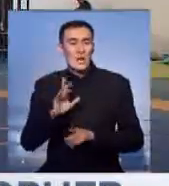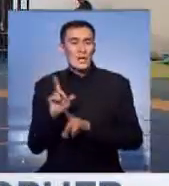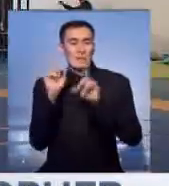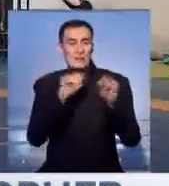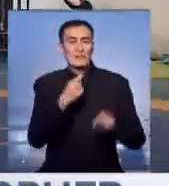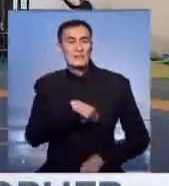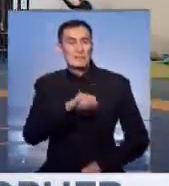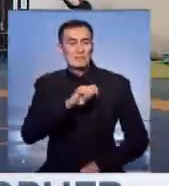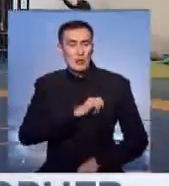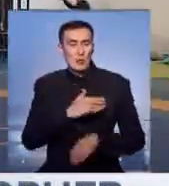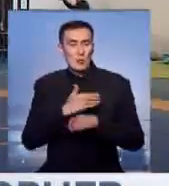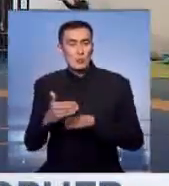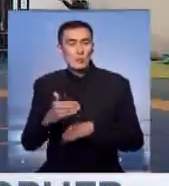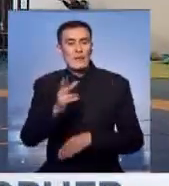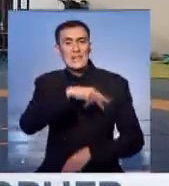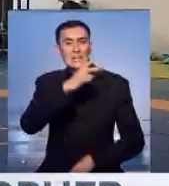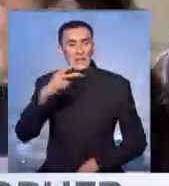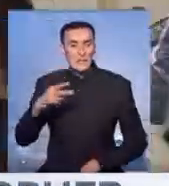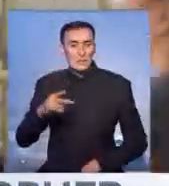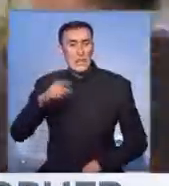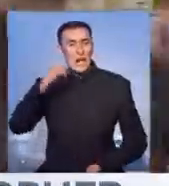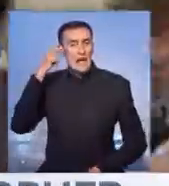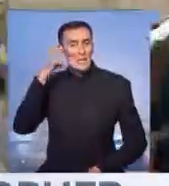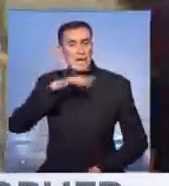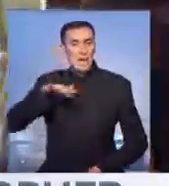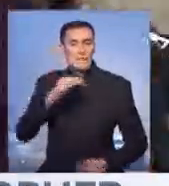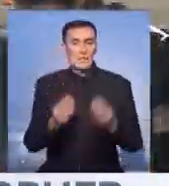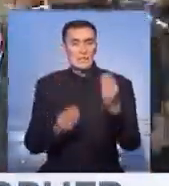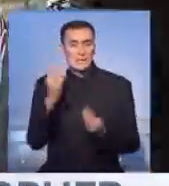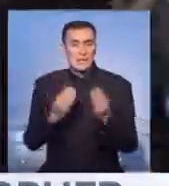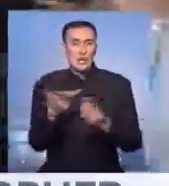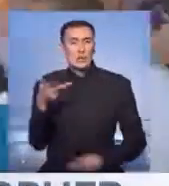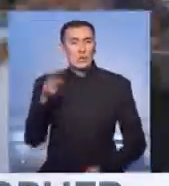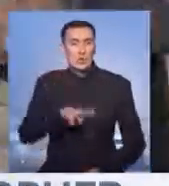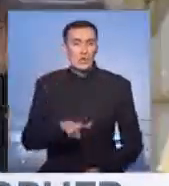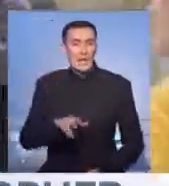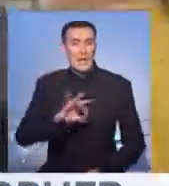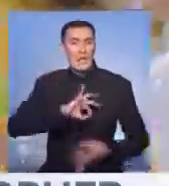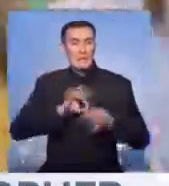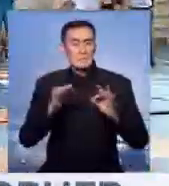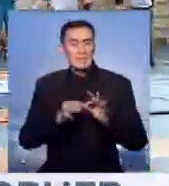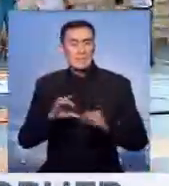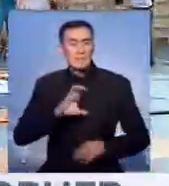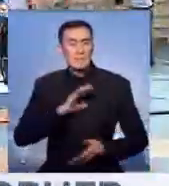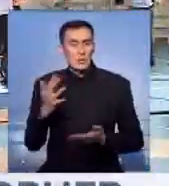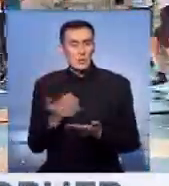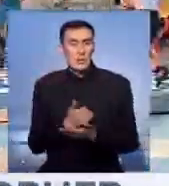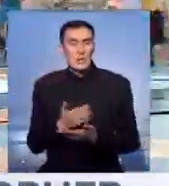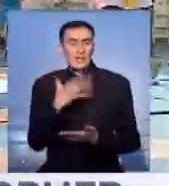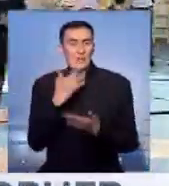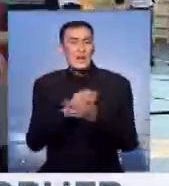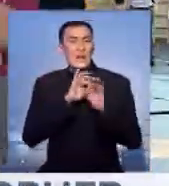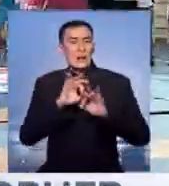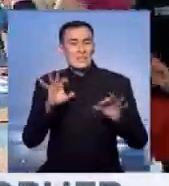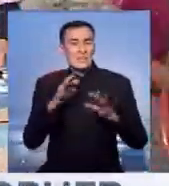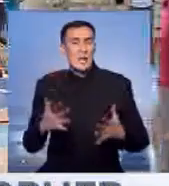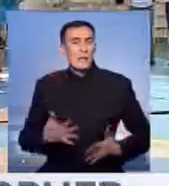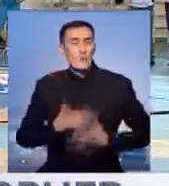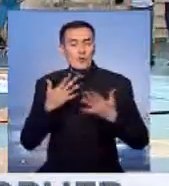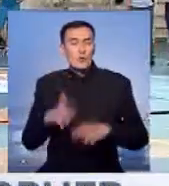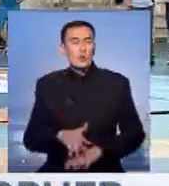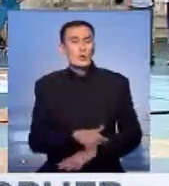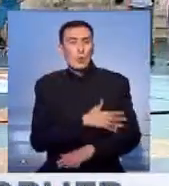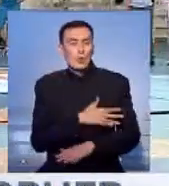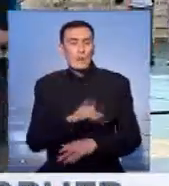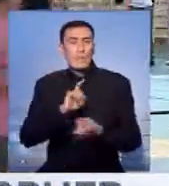в Испанию, затем в Индонезию, на азиатские игры. Трехкратный олимпийский призер не скрывает эмоций, рассказывая, как долго